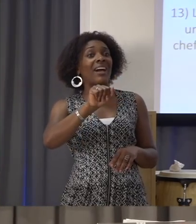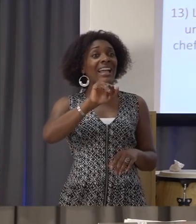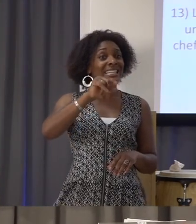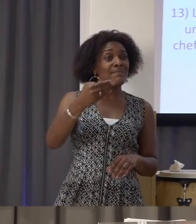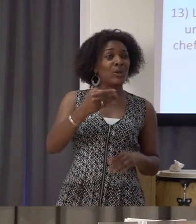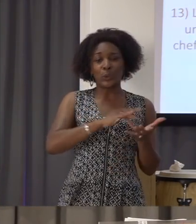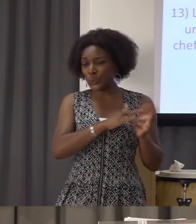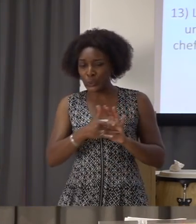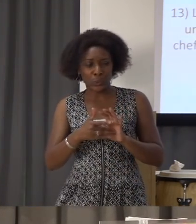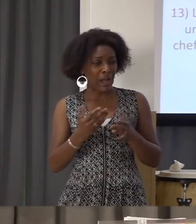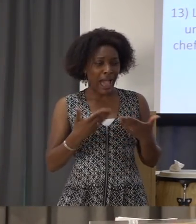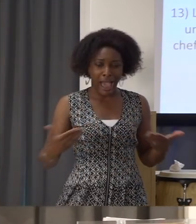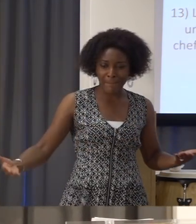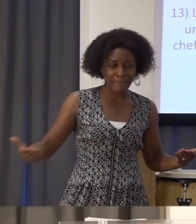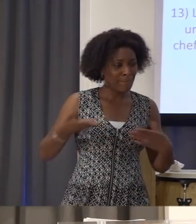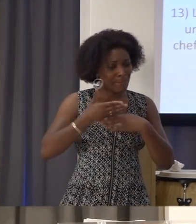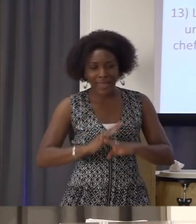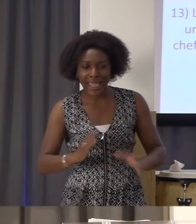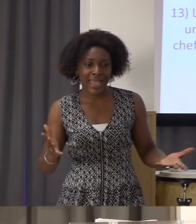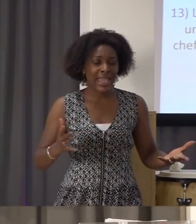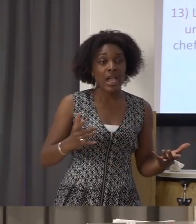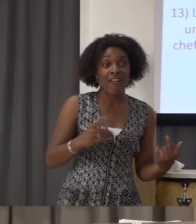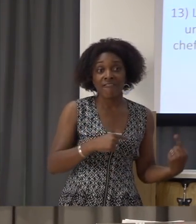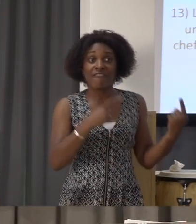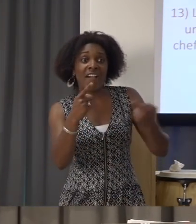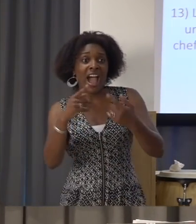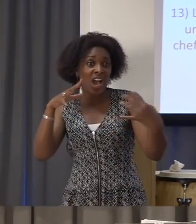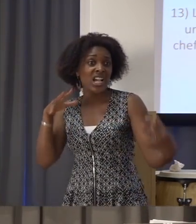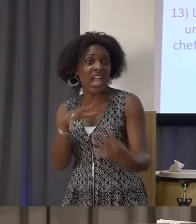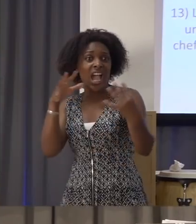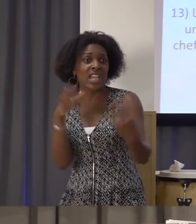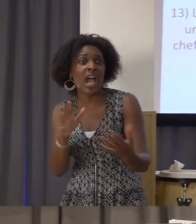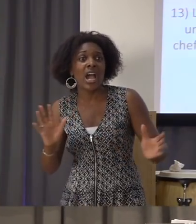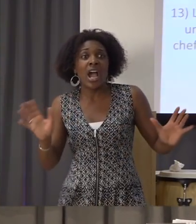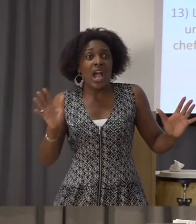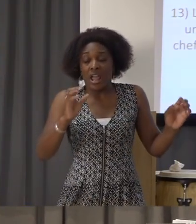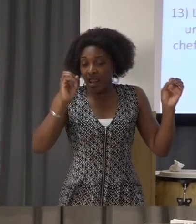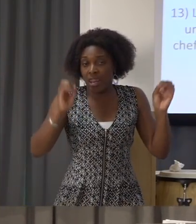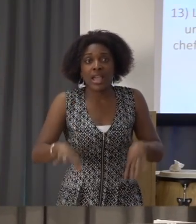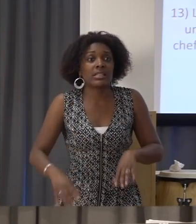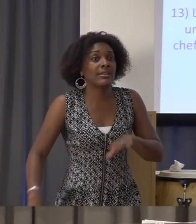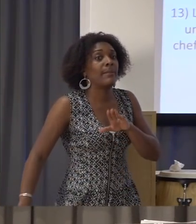nécessaires. Au moment d'aller combattre, il a tout laissé tomber et il a fait dos à l'ennemi.